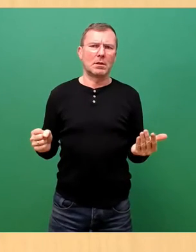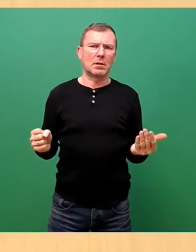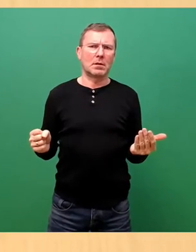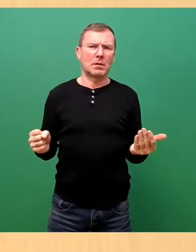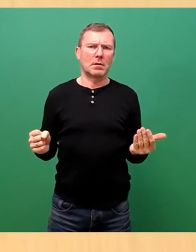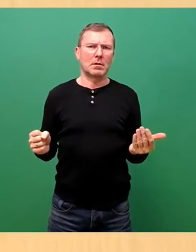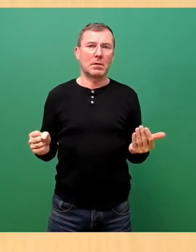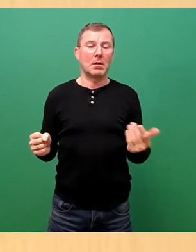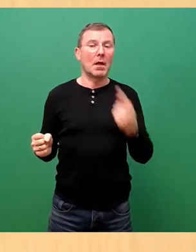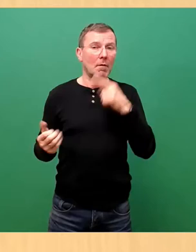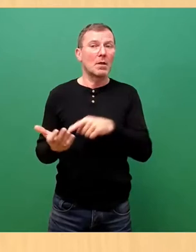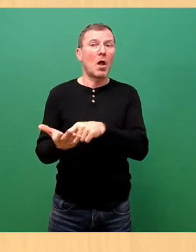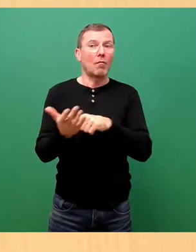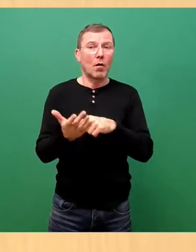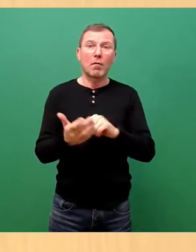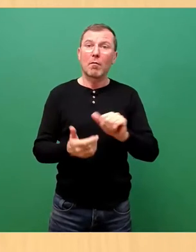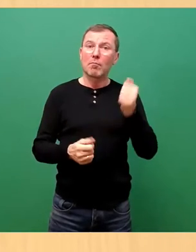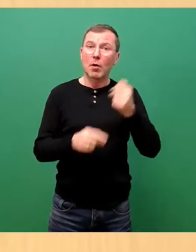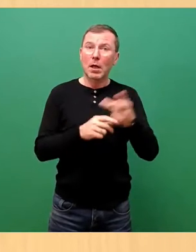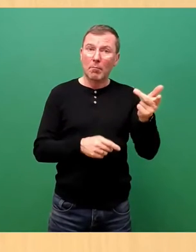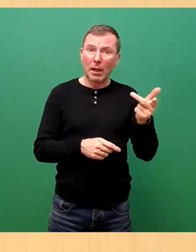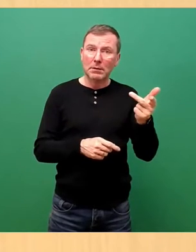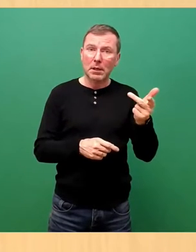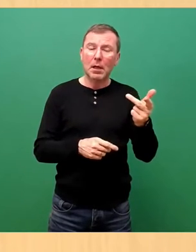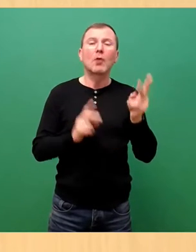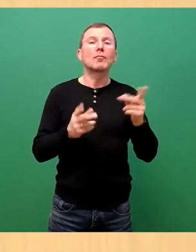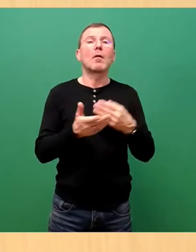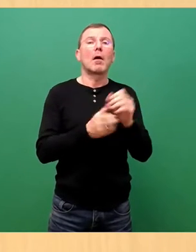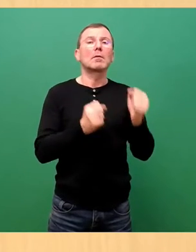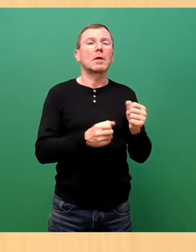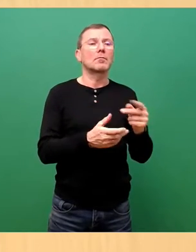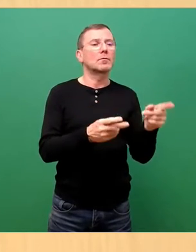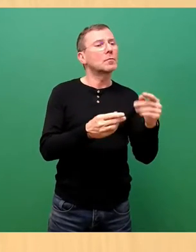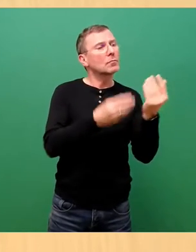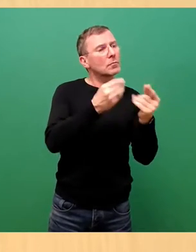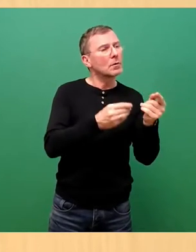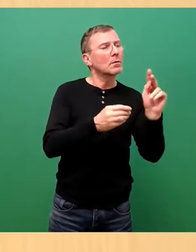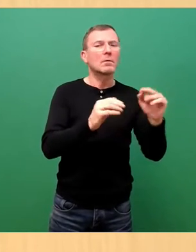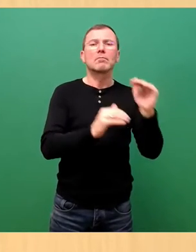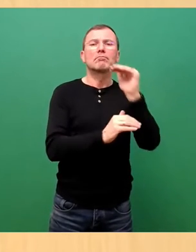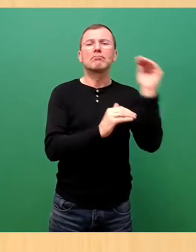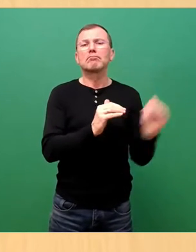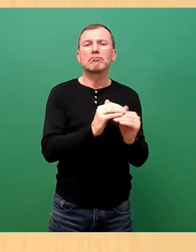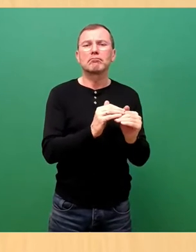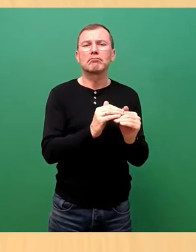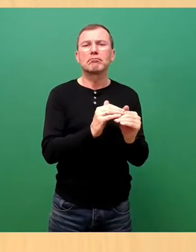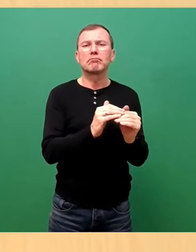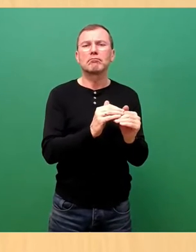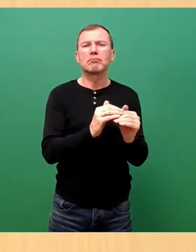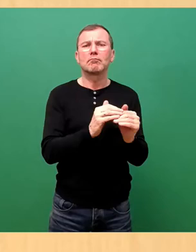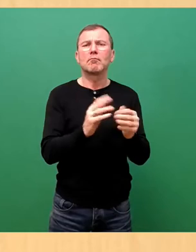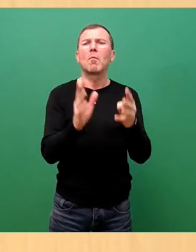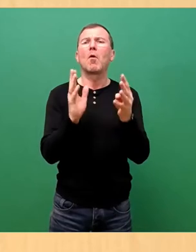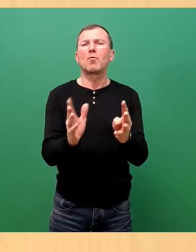die Vorlage des OBs durchkommt, errechnet das Stadtplanungsamt, würde sich dies auf